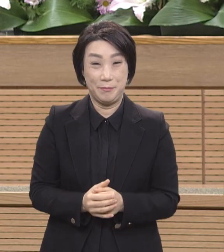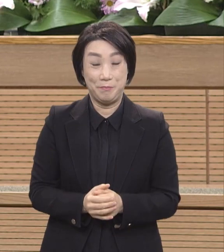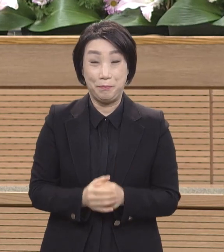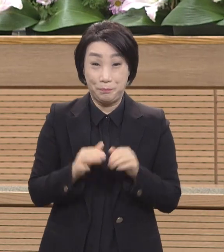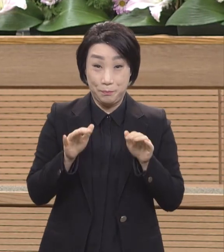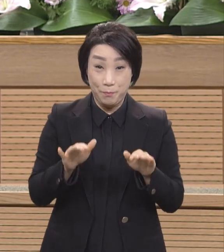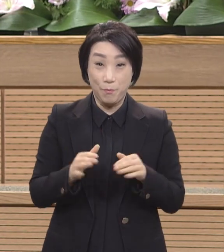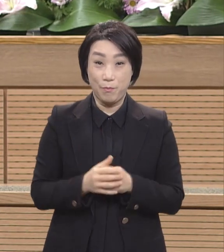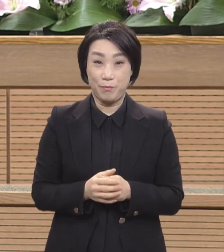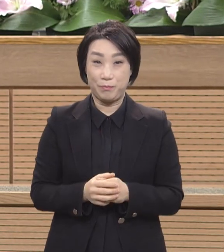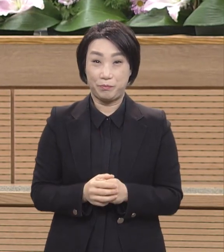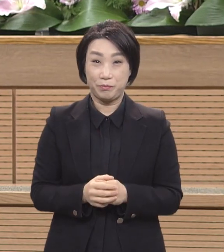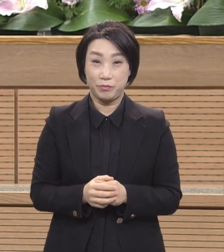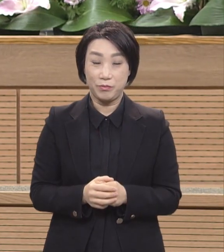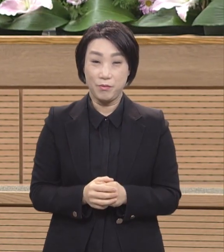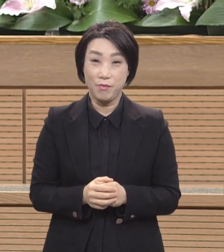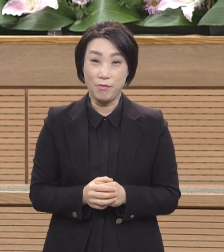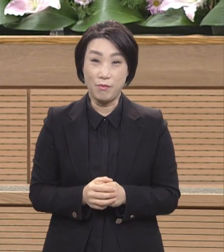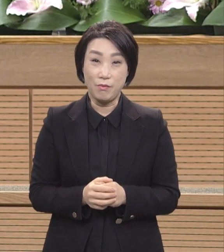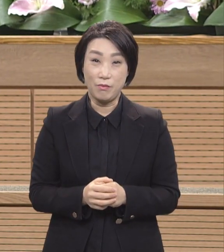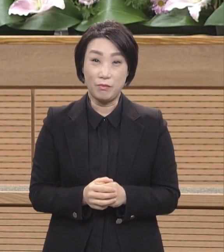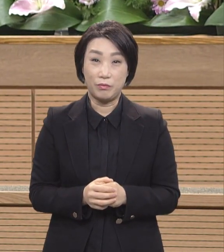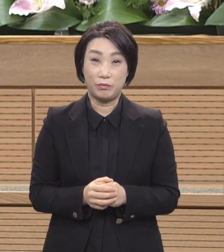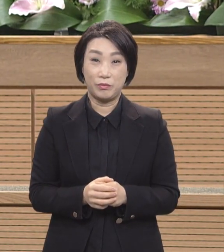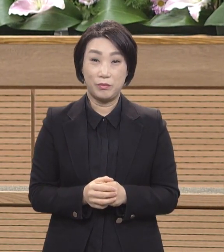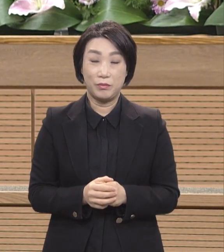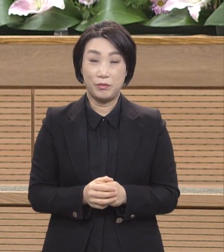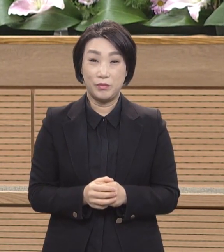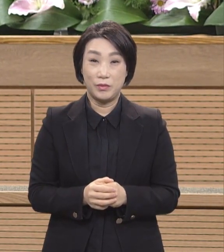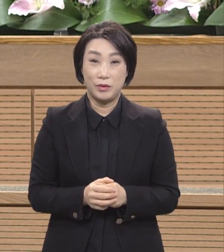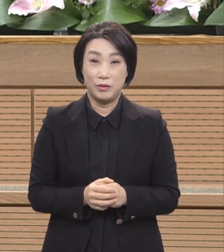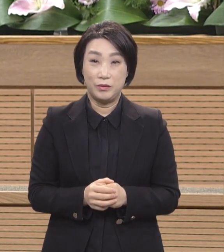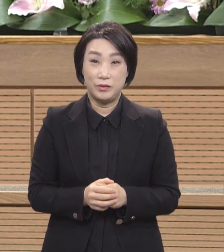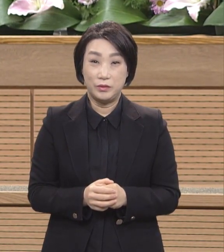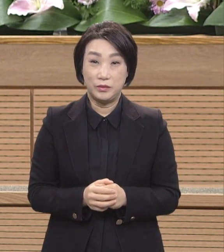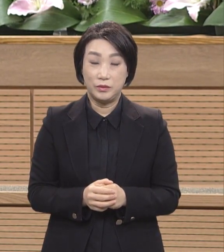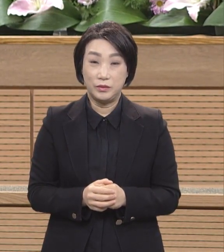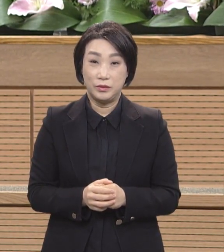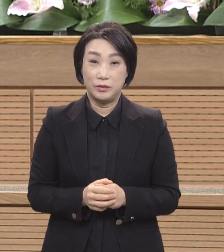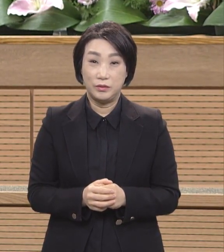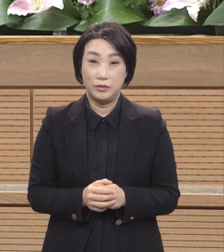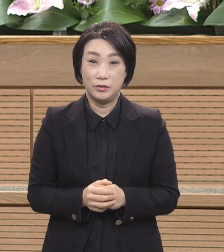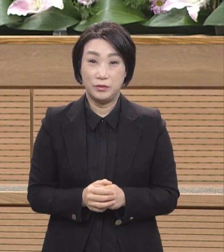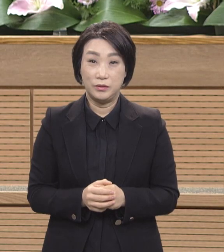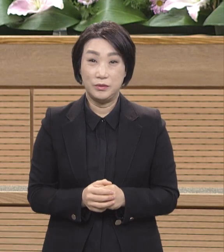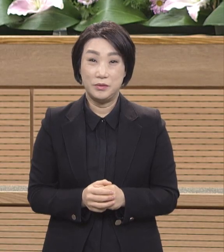자, 그러니까 예,